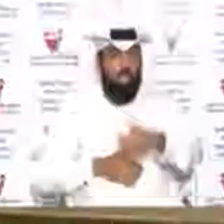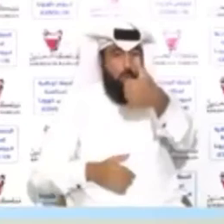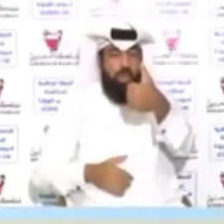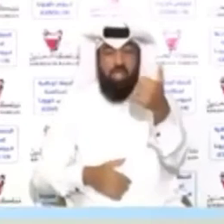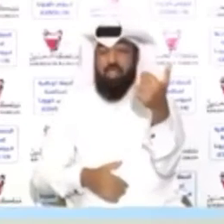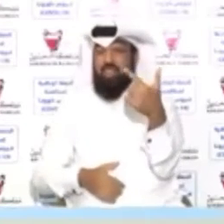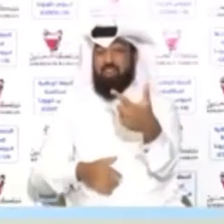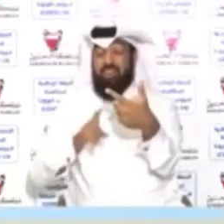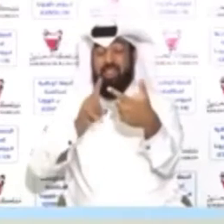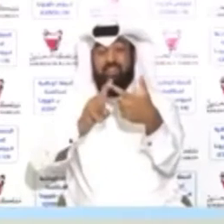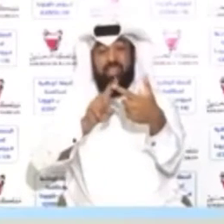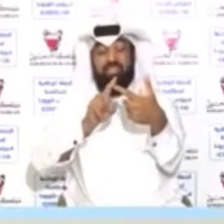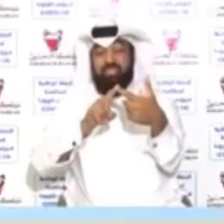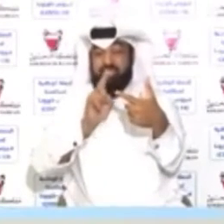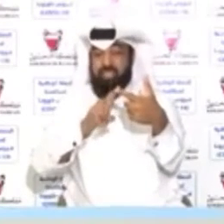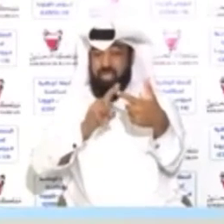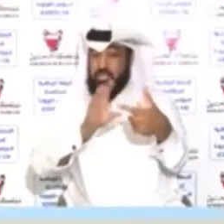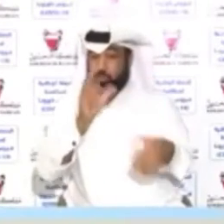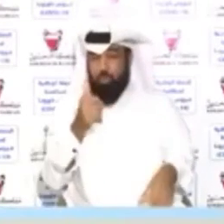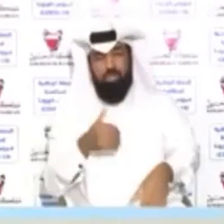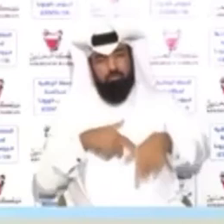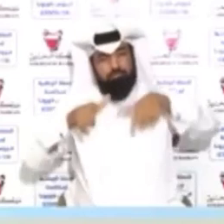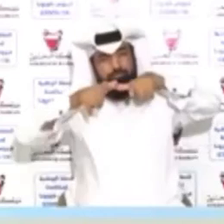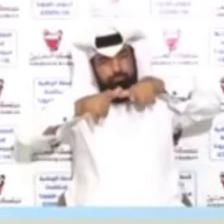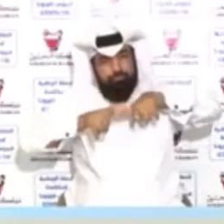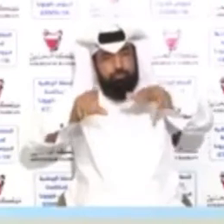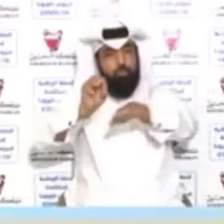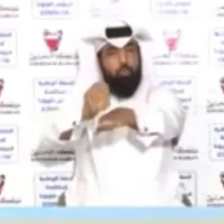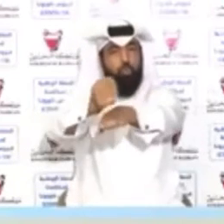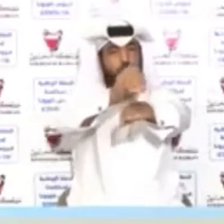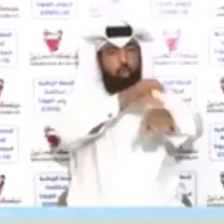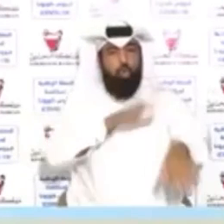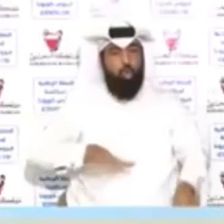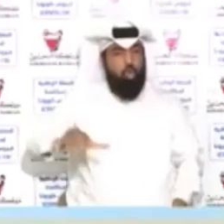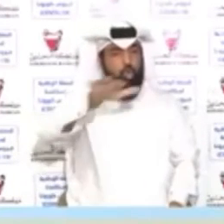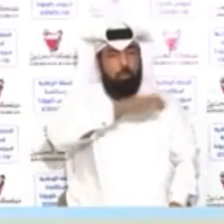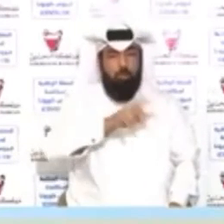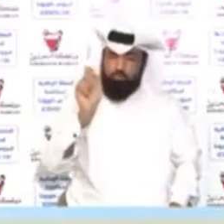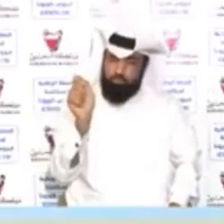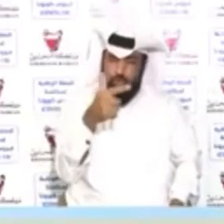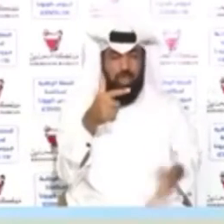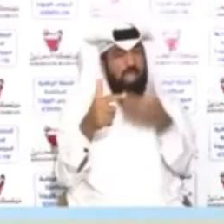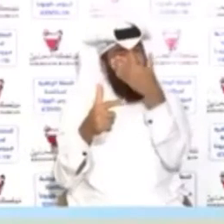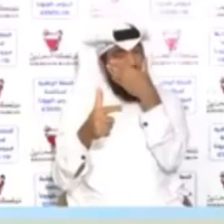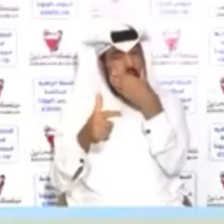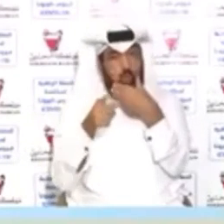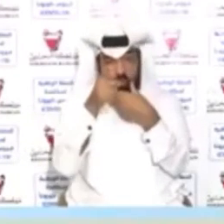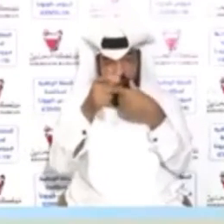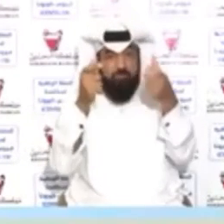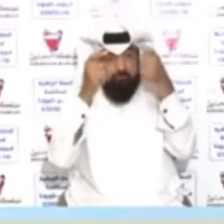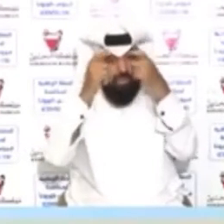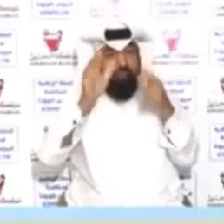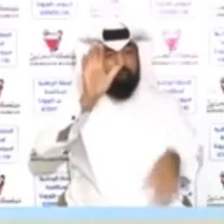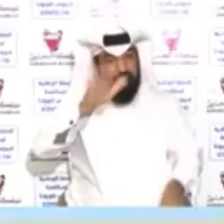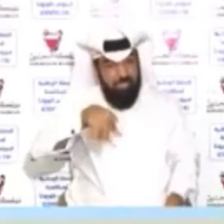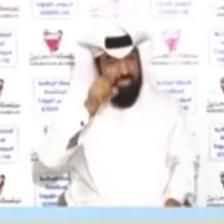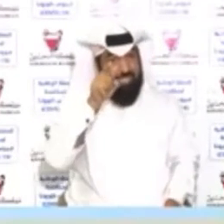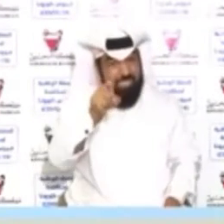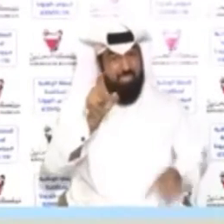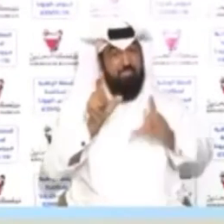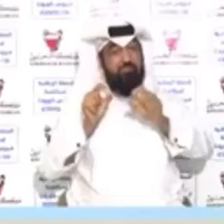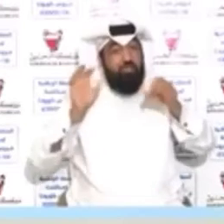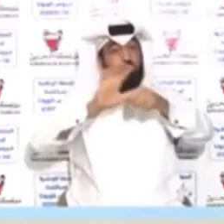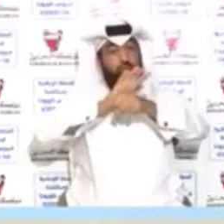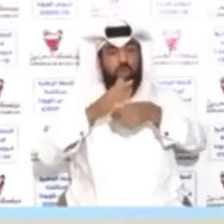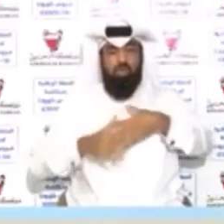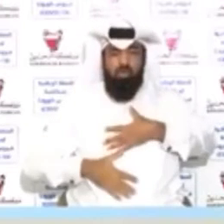ثانيا أدعو الجميع إلى سرعة الإبلاغ عن وجود الأعراض الخاصة بالفيروس،